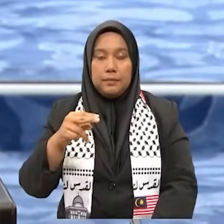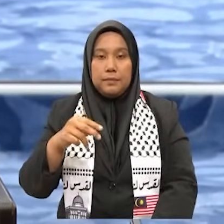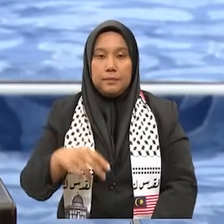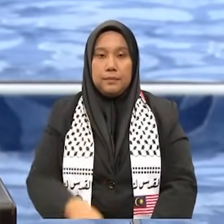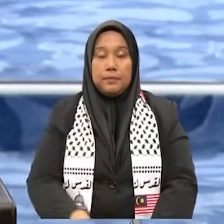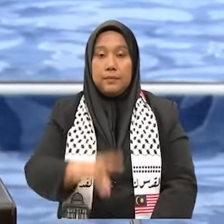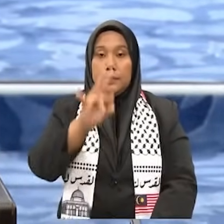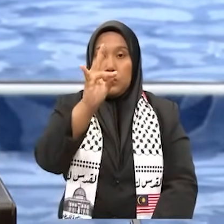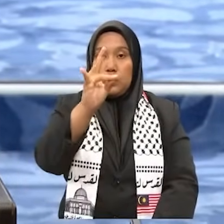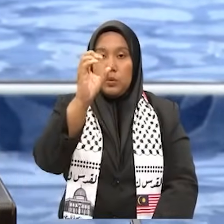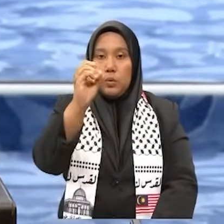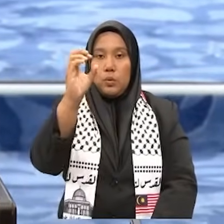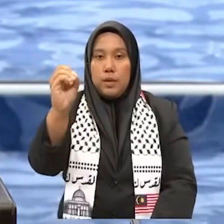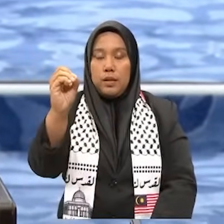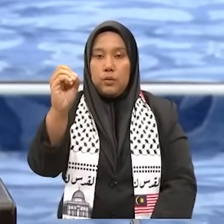700 juta ringgit